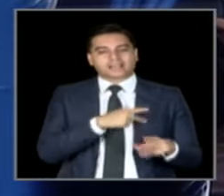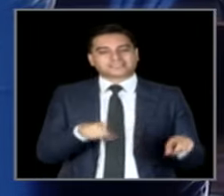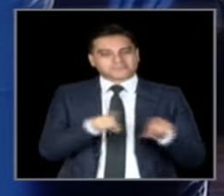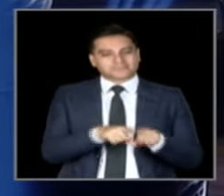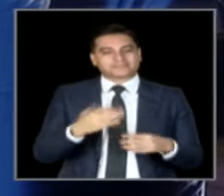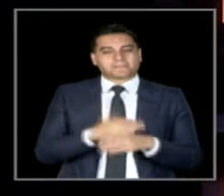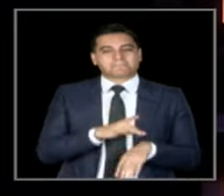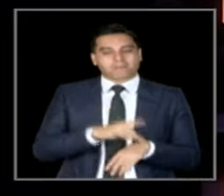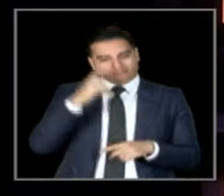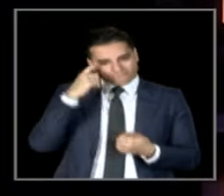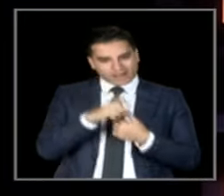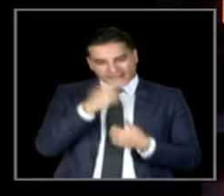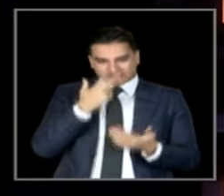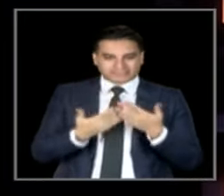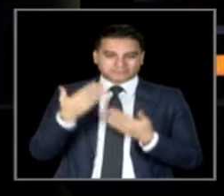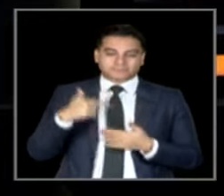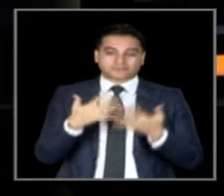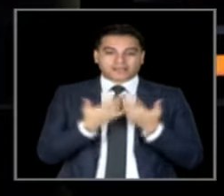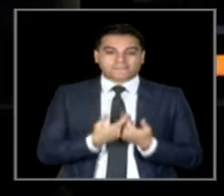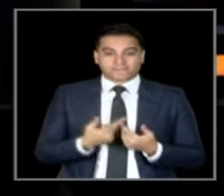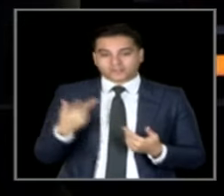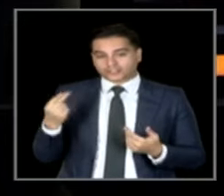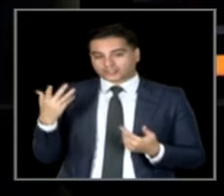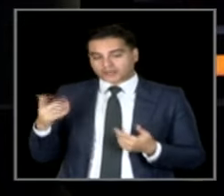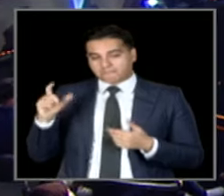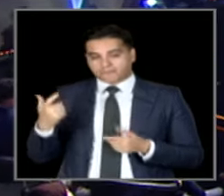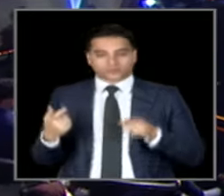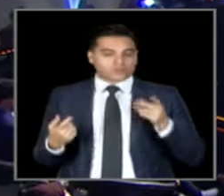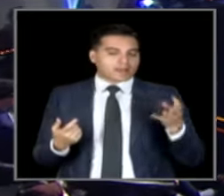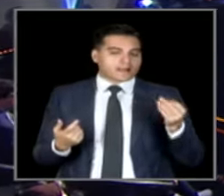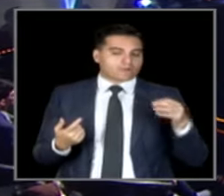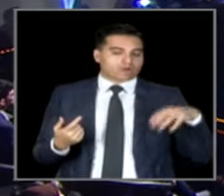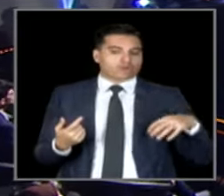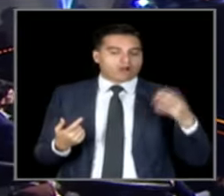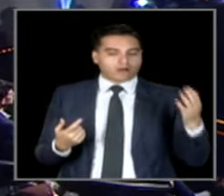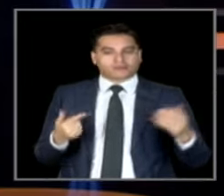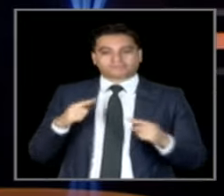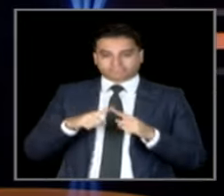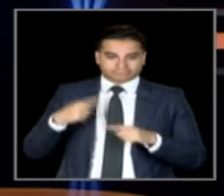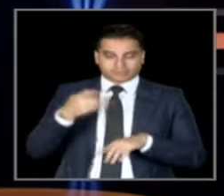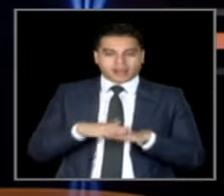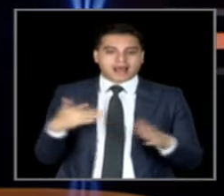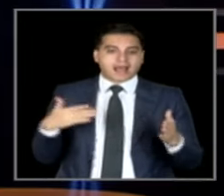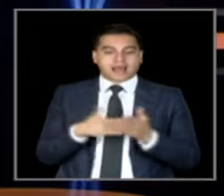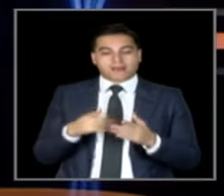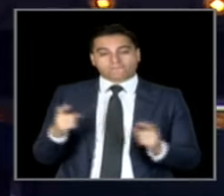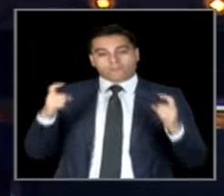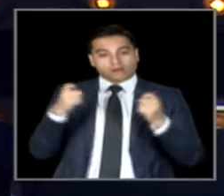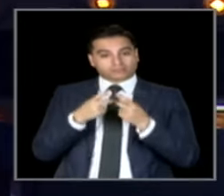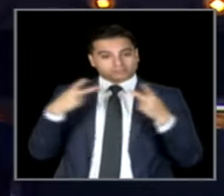أيمن. 10 نقاط، 20 جامعة المنصورة، 40 جامعة القاهرة. مباراة